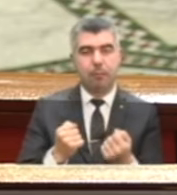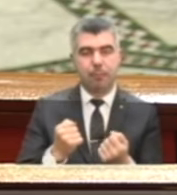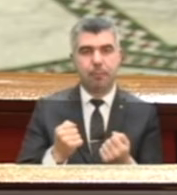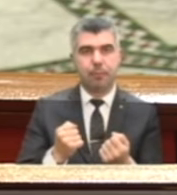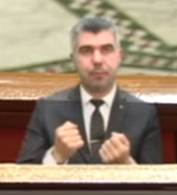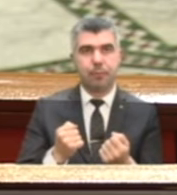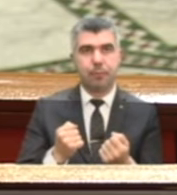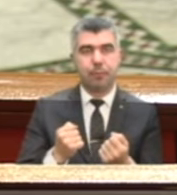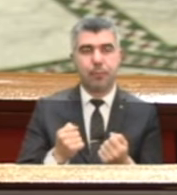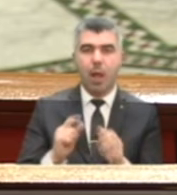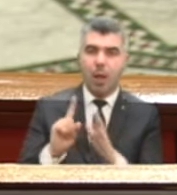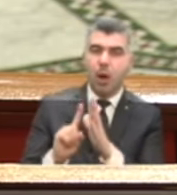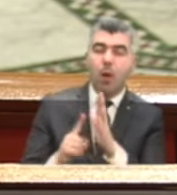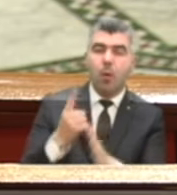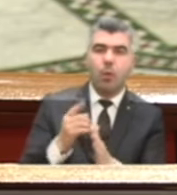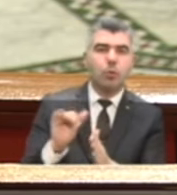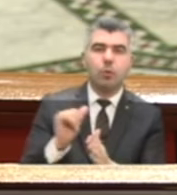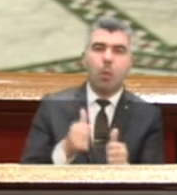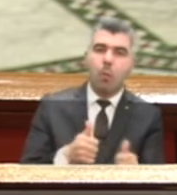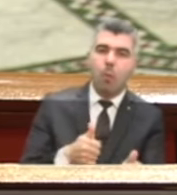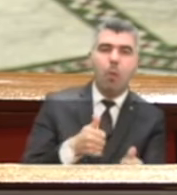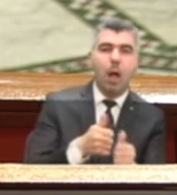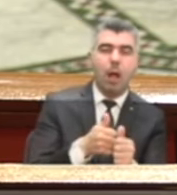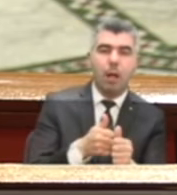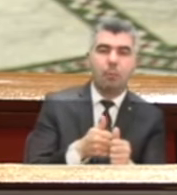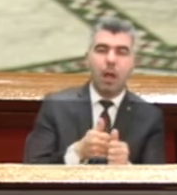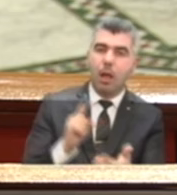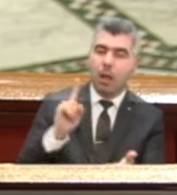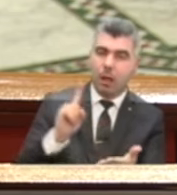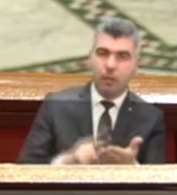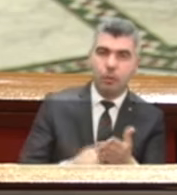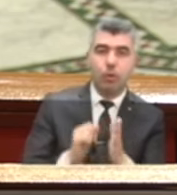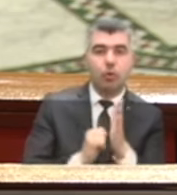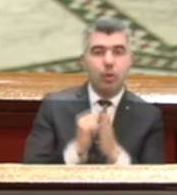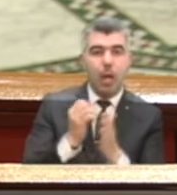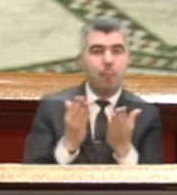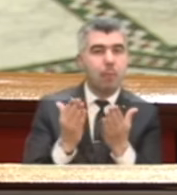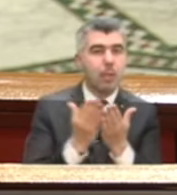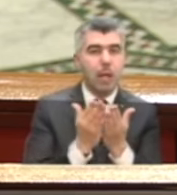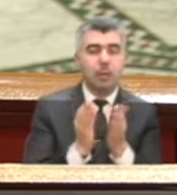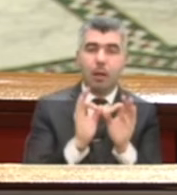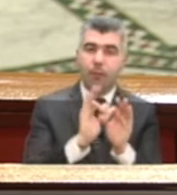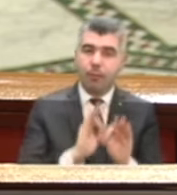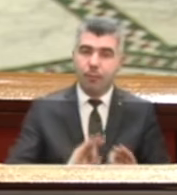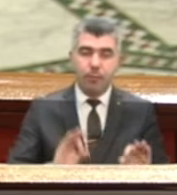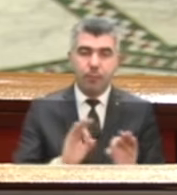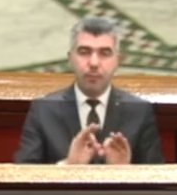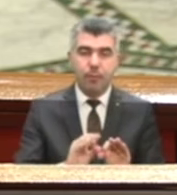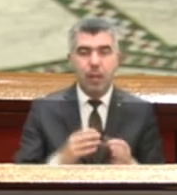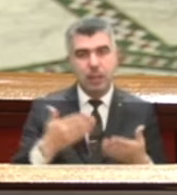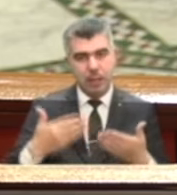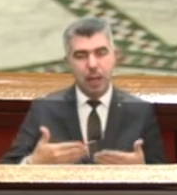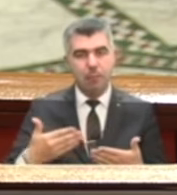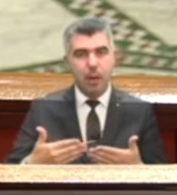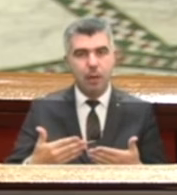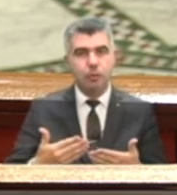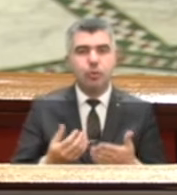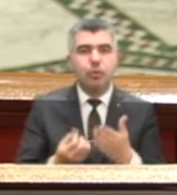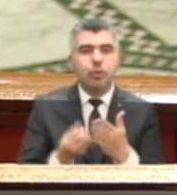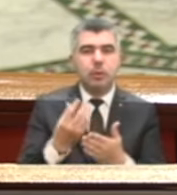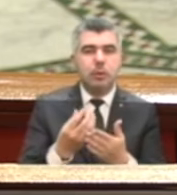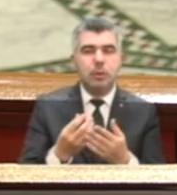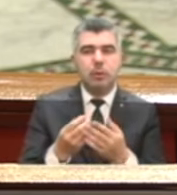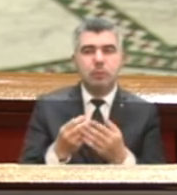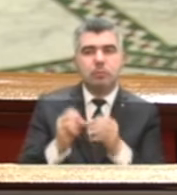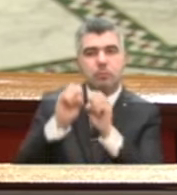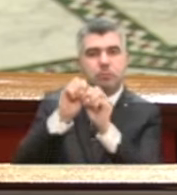قمنا أولا بالمواكبة ديالهم، لأن اللي ما نجحوش في القراية ديالهم كنديروا لهم دابا دينا كنعموا